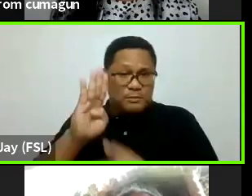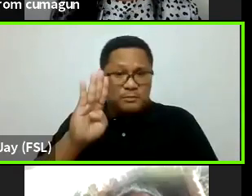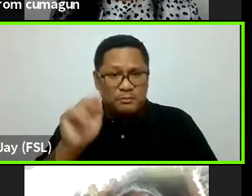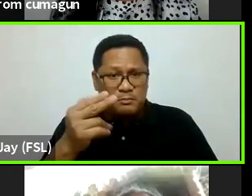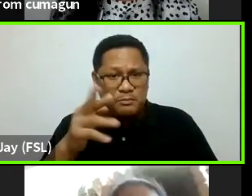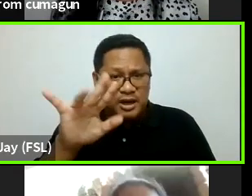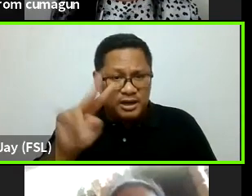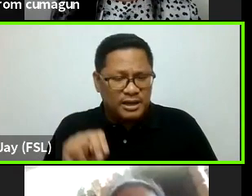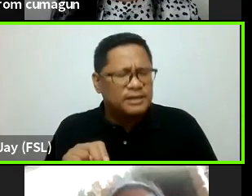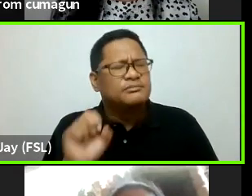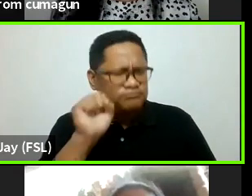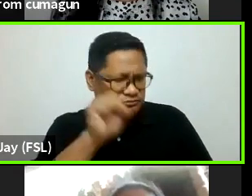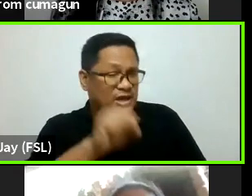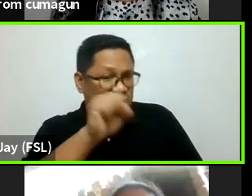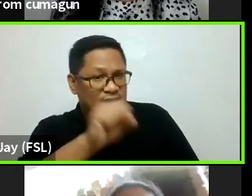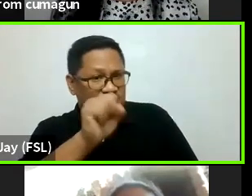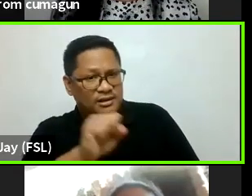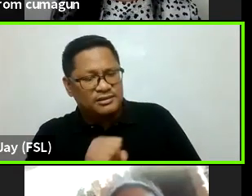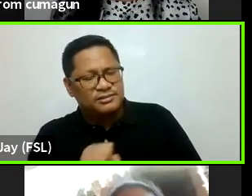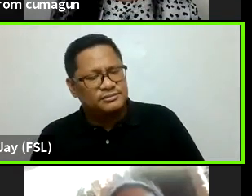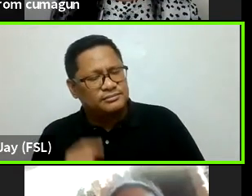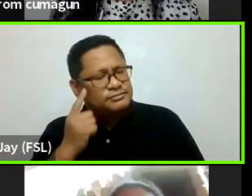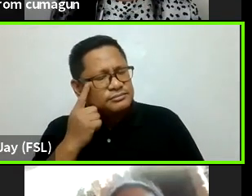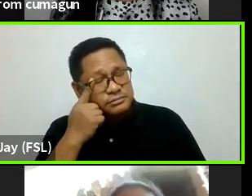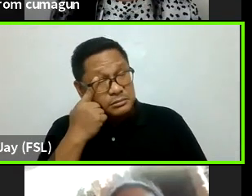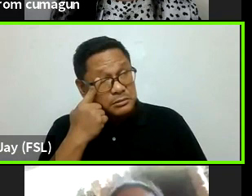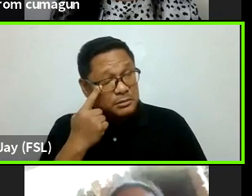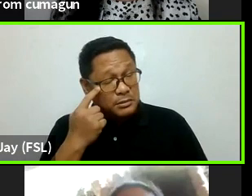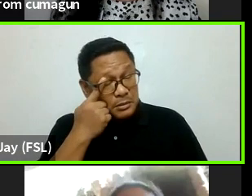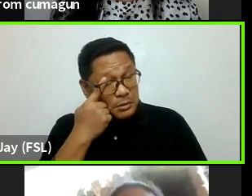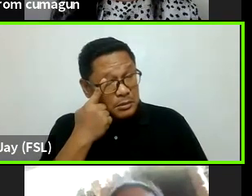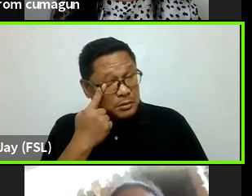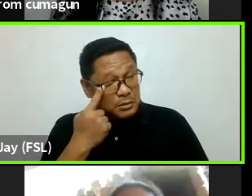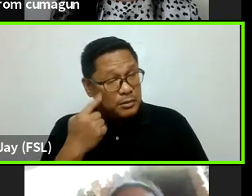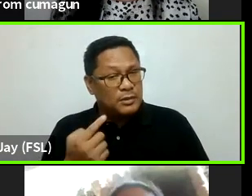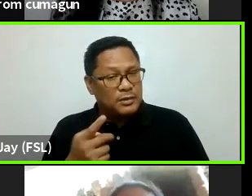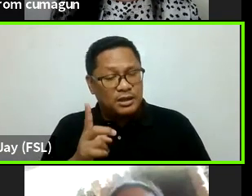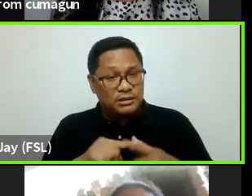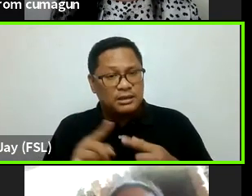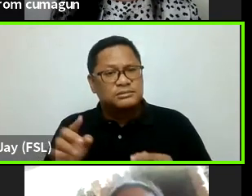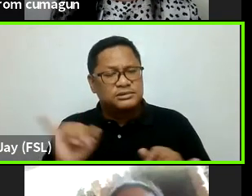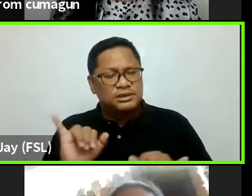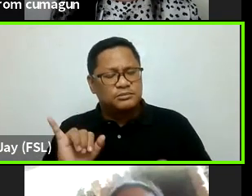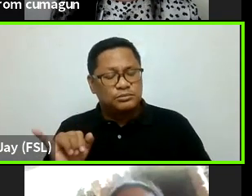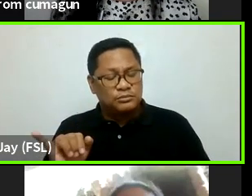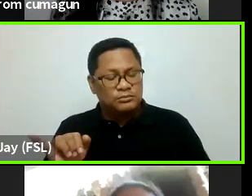sunod. Oo. At if saka ever... isa pa, lagi naming ano.